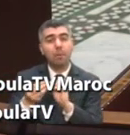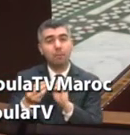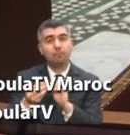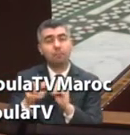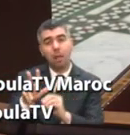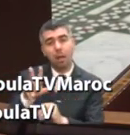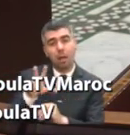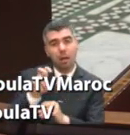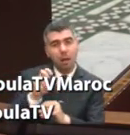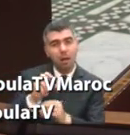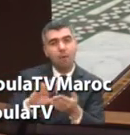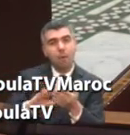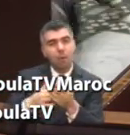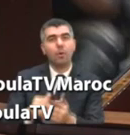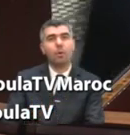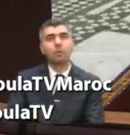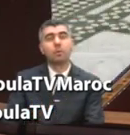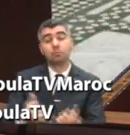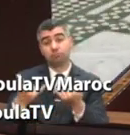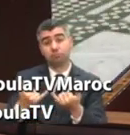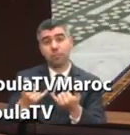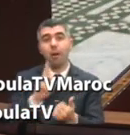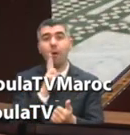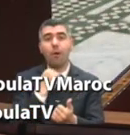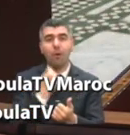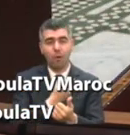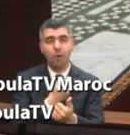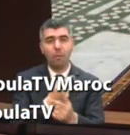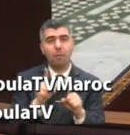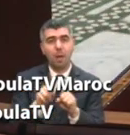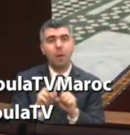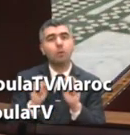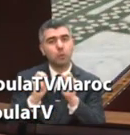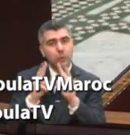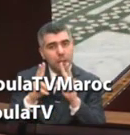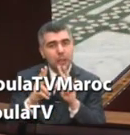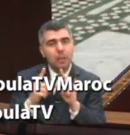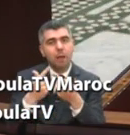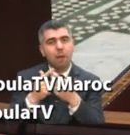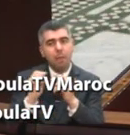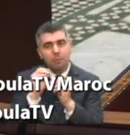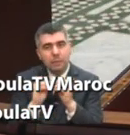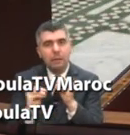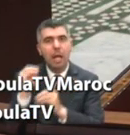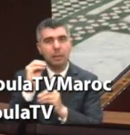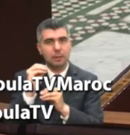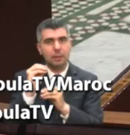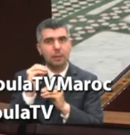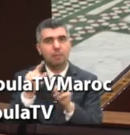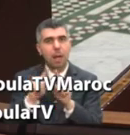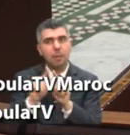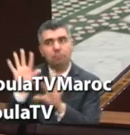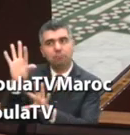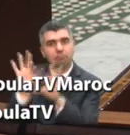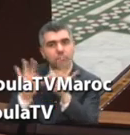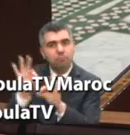كتعرفها المنظومة الصحية الوطنية. هذه الحكومة تجاوبات مع هذه المسألة بالرفع من العدد ديال المناصب المالية.